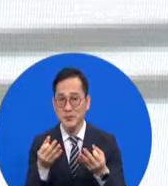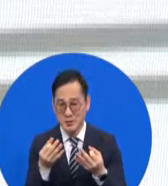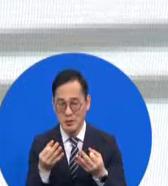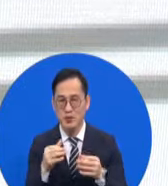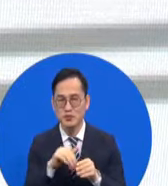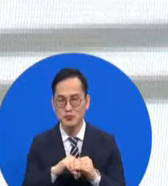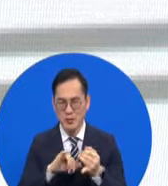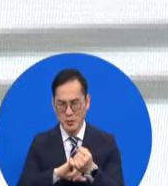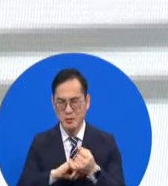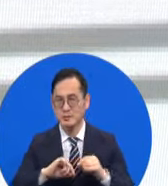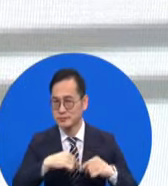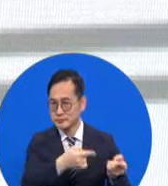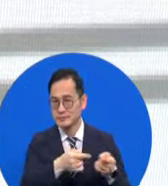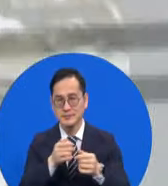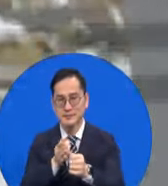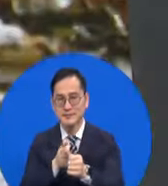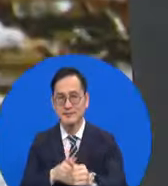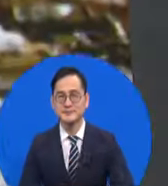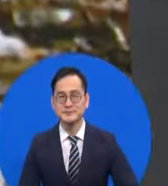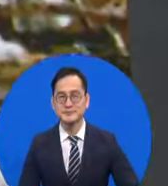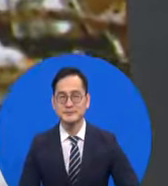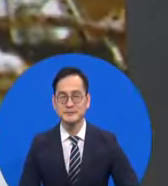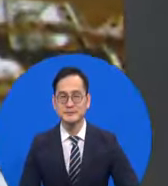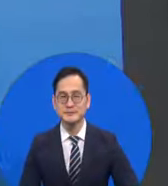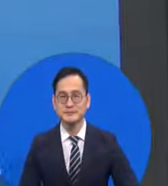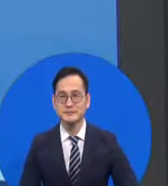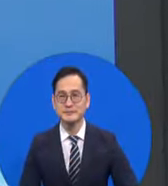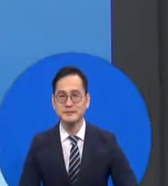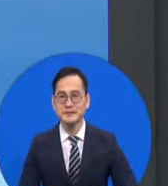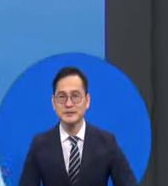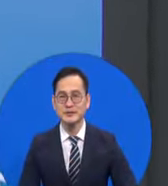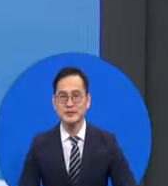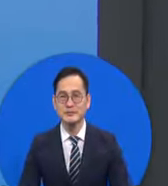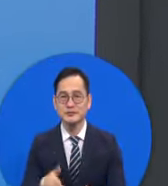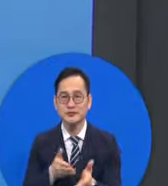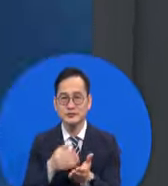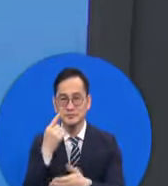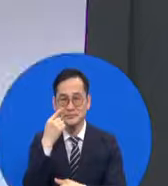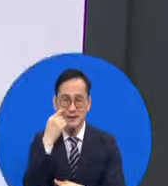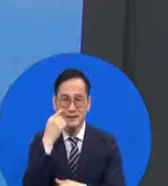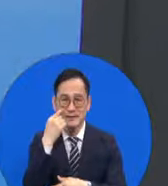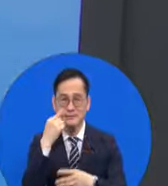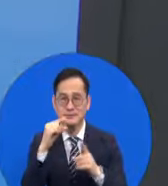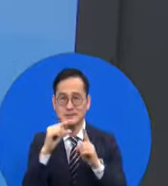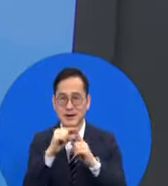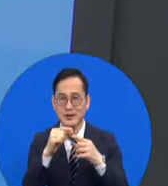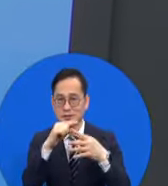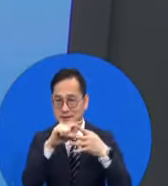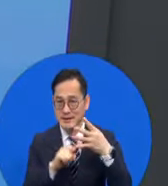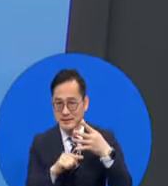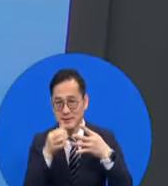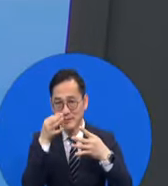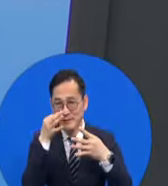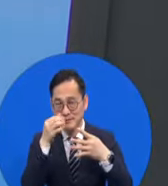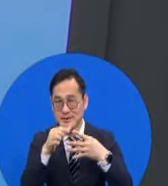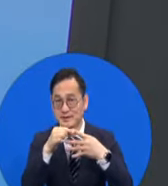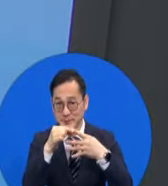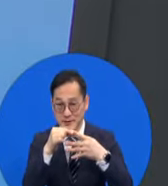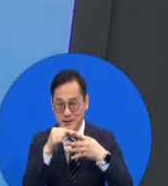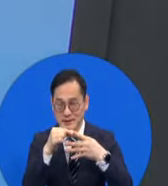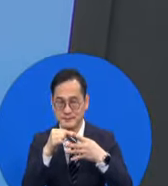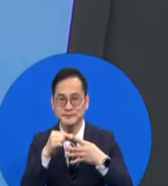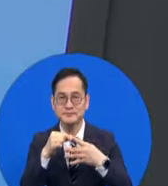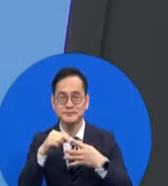바라겠습니다. 오늘 조간신문 4가지 키워드 준비되어 있습니다. 함께 보시죠. 먼저 첫 번째 키워드입니다. 첫 번째 키워드는 뭘까요? 바로